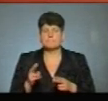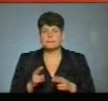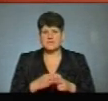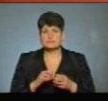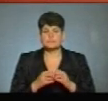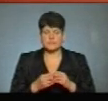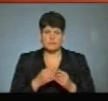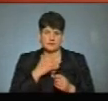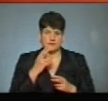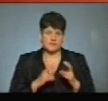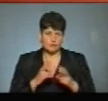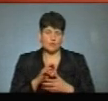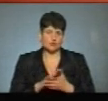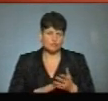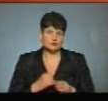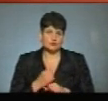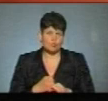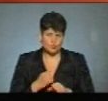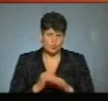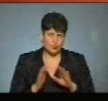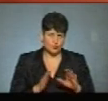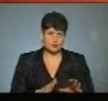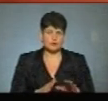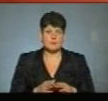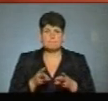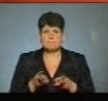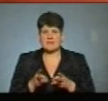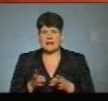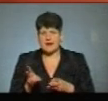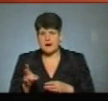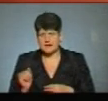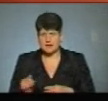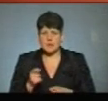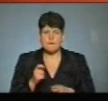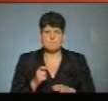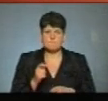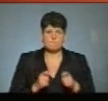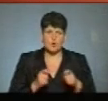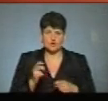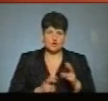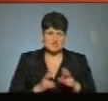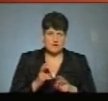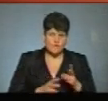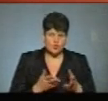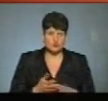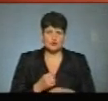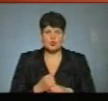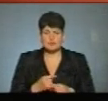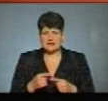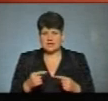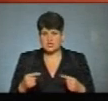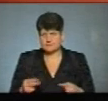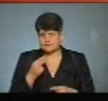Пане Володимире, без сумніву, деякі підприємства зараз в області продовжують свою роботу, так, пекарні, молокозаводи, так, ті,